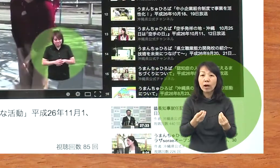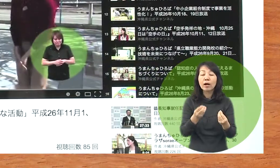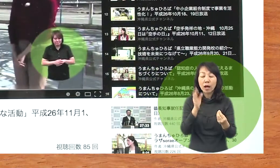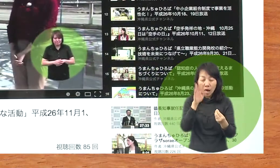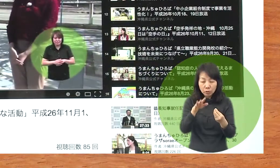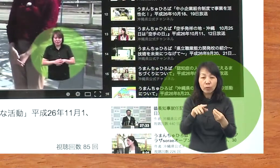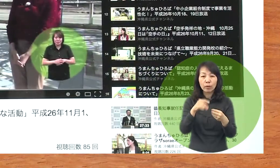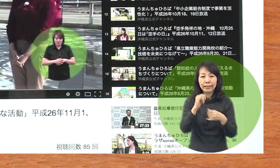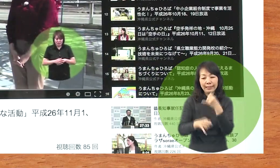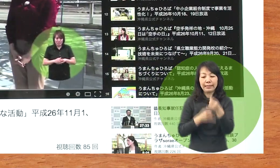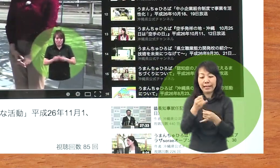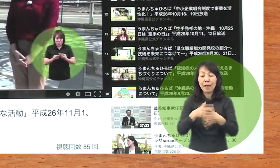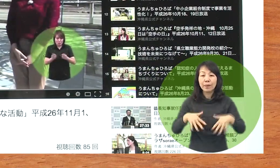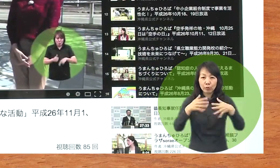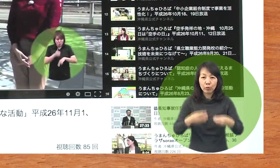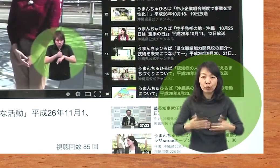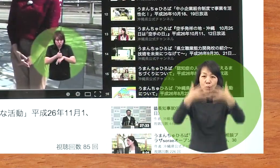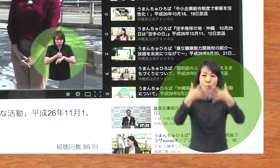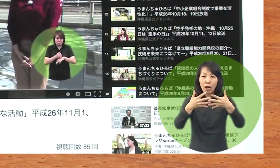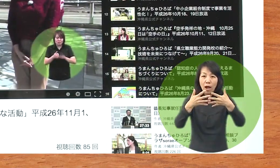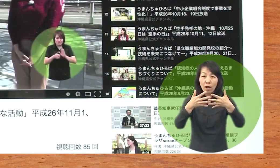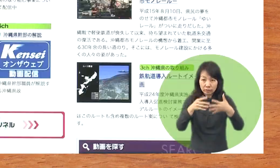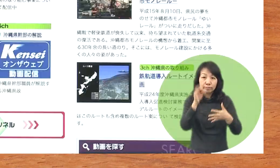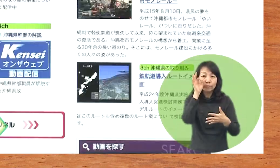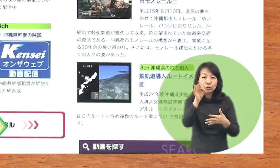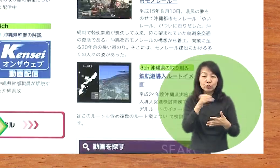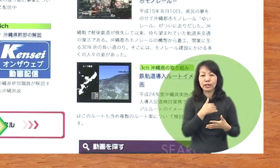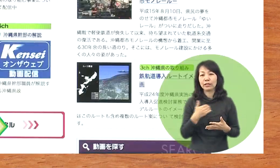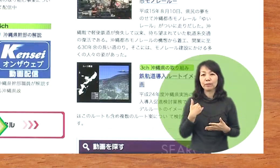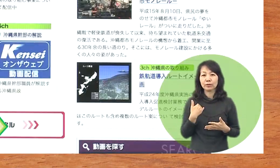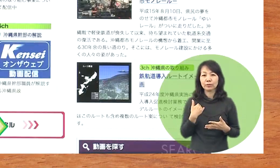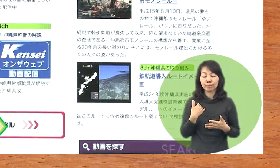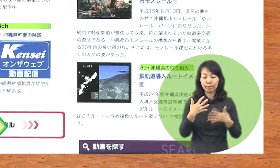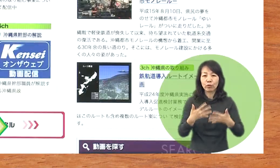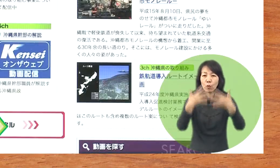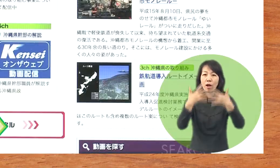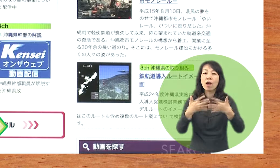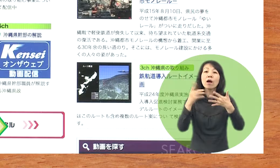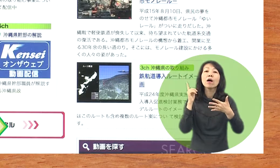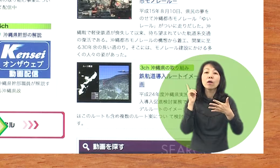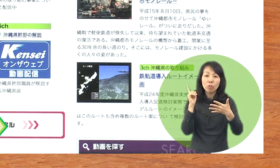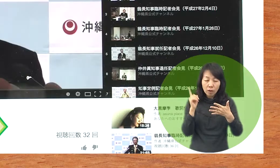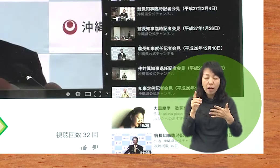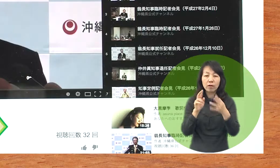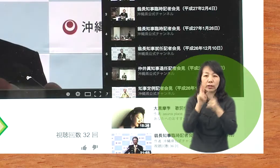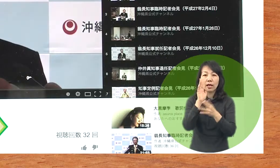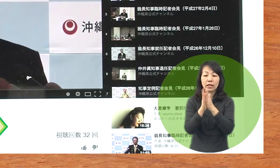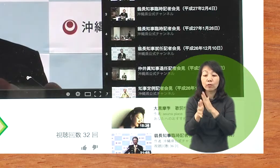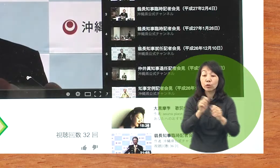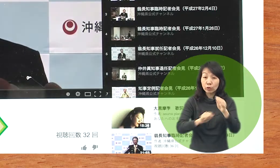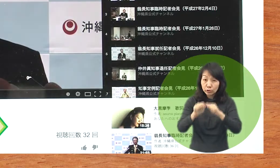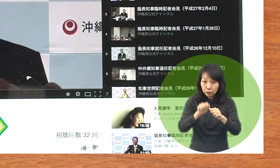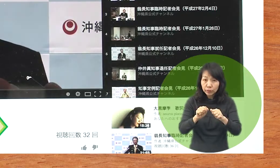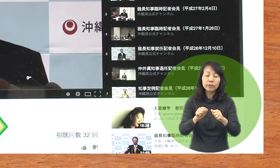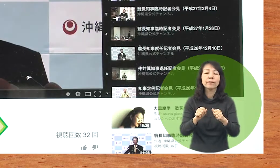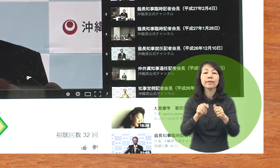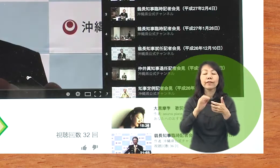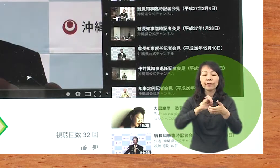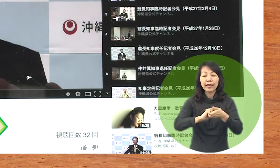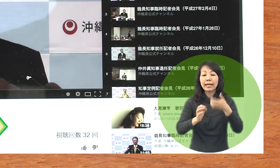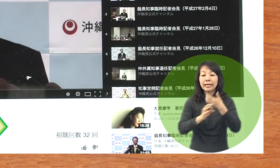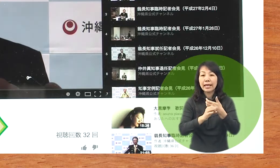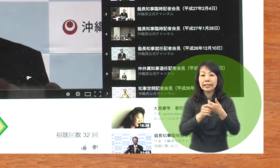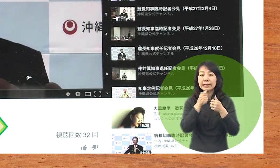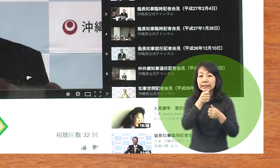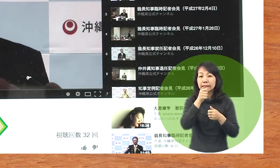ネットの動画チャンネルで見ることができます。動画チャンネルでは県の取り組みや定例記者会見の模様、